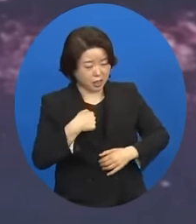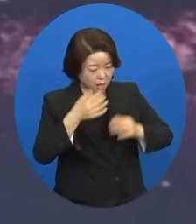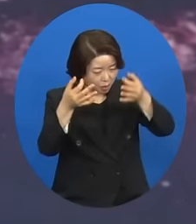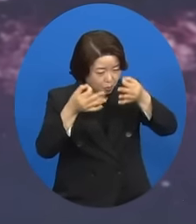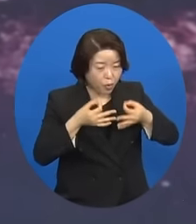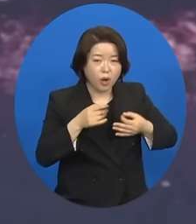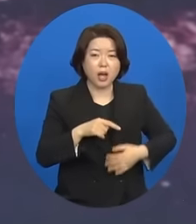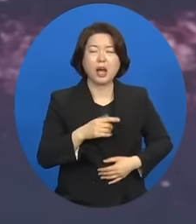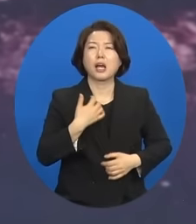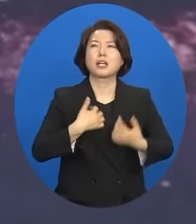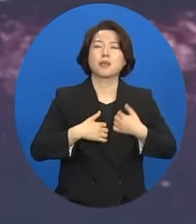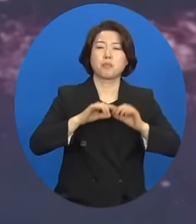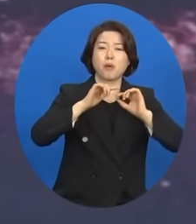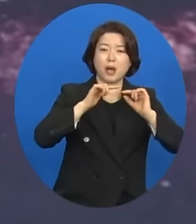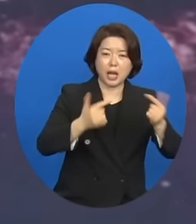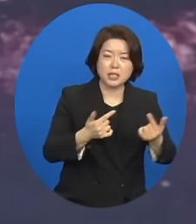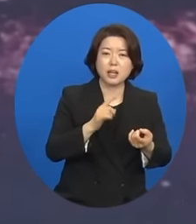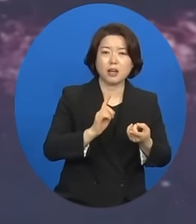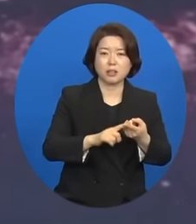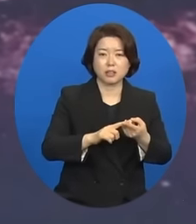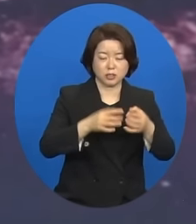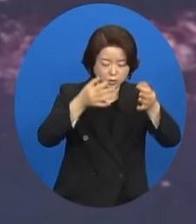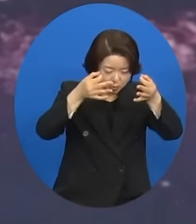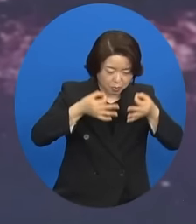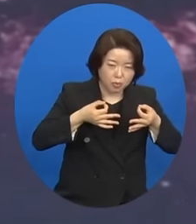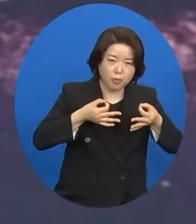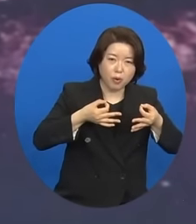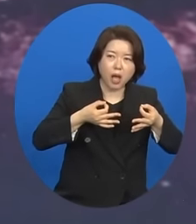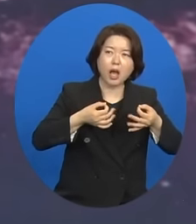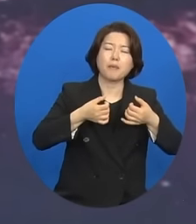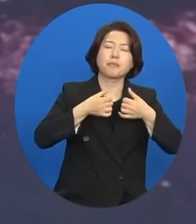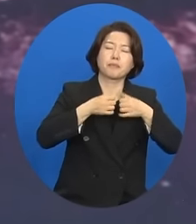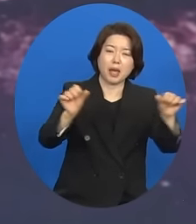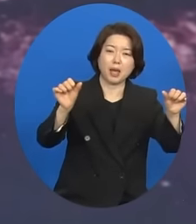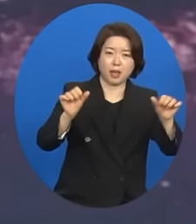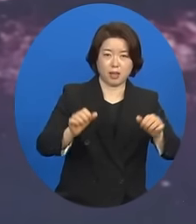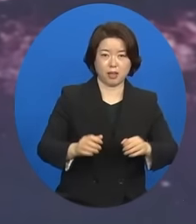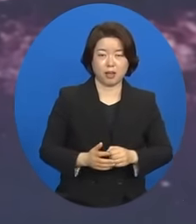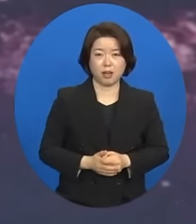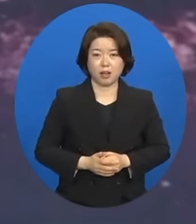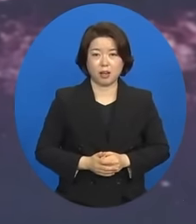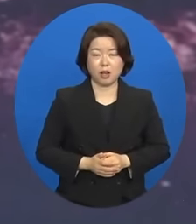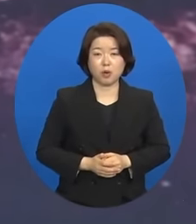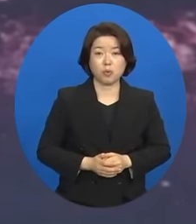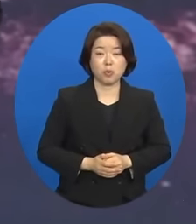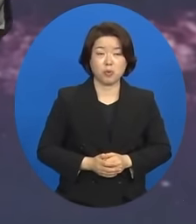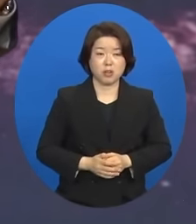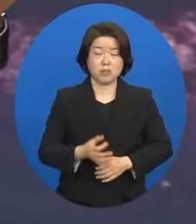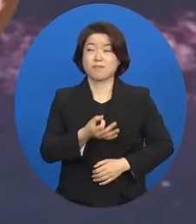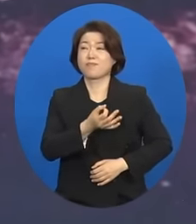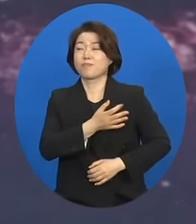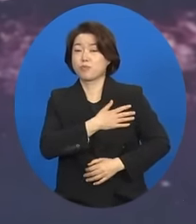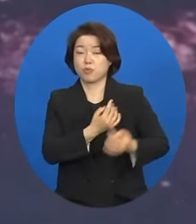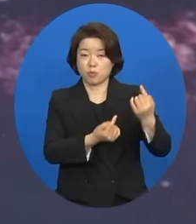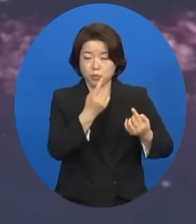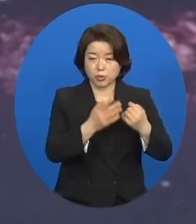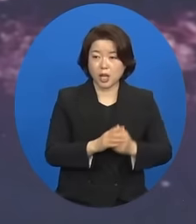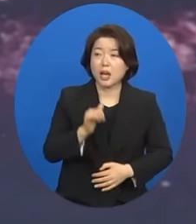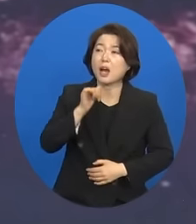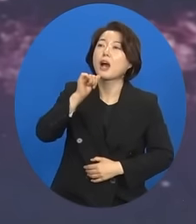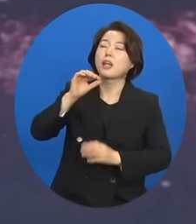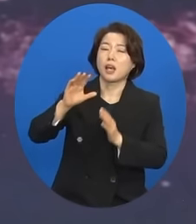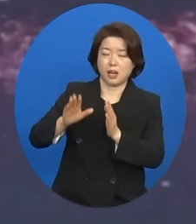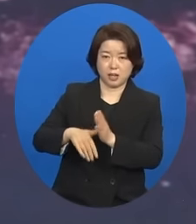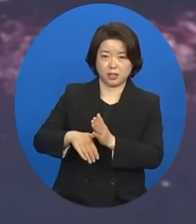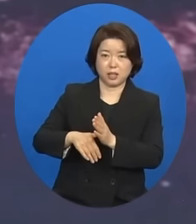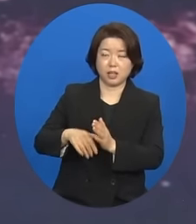모습이 아니구나는 것을 보게 되어지고 헤어지게 돼요 그래서 풍년의 때보다는 흉년의 때에 우리는 더 하나님께 나아가죠